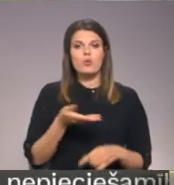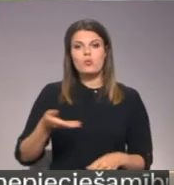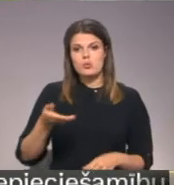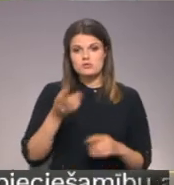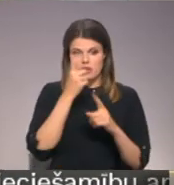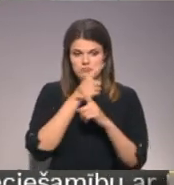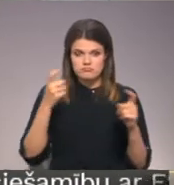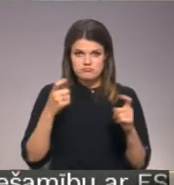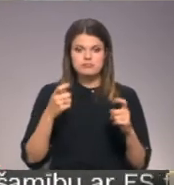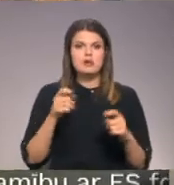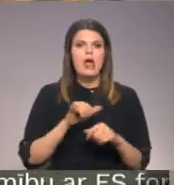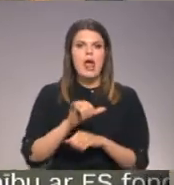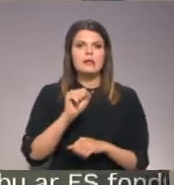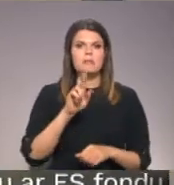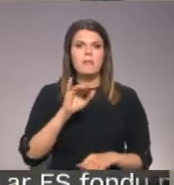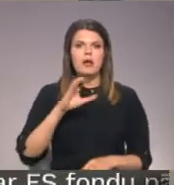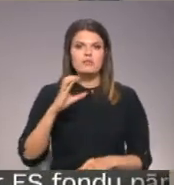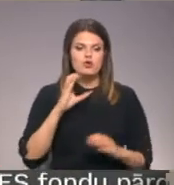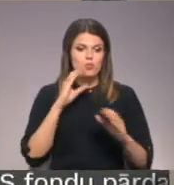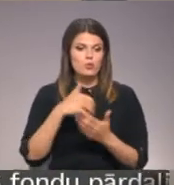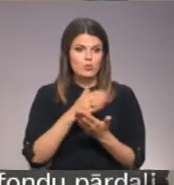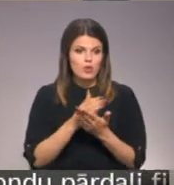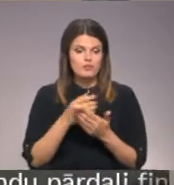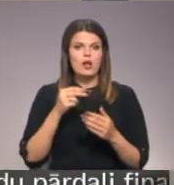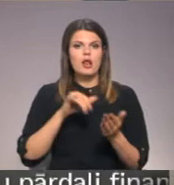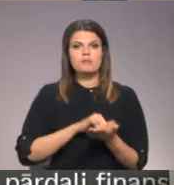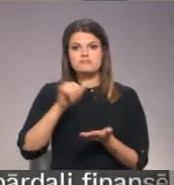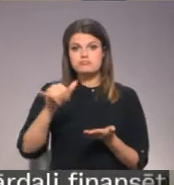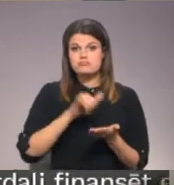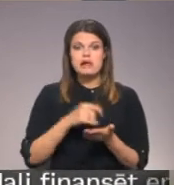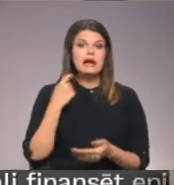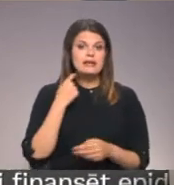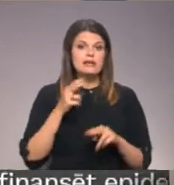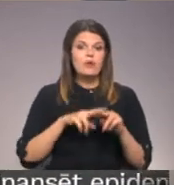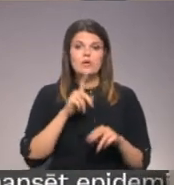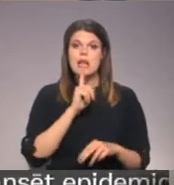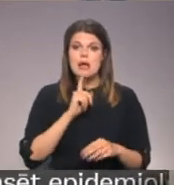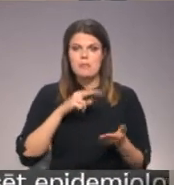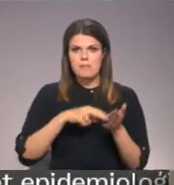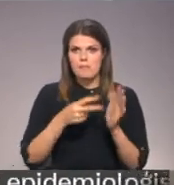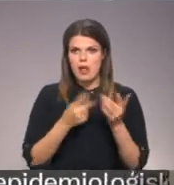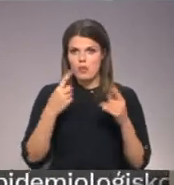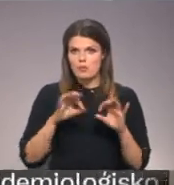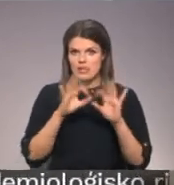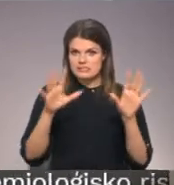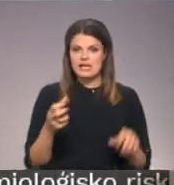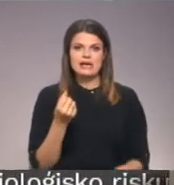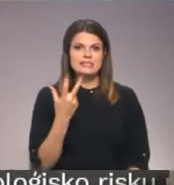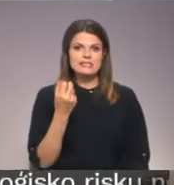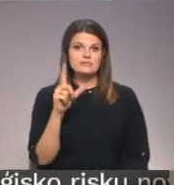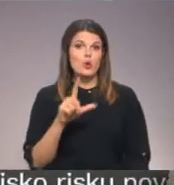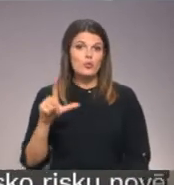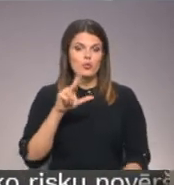Air Baltic korporatīvās komunikācijas nodaļa, iekšzemes lidojums no Rīgas uz Liepāju uzņēmumus pašlaik plāno atsākt 13.